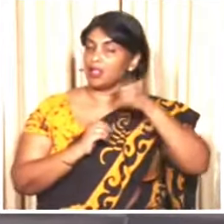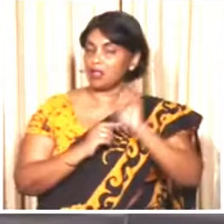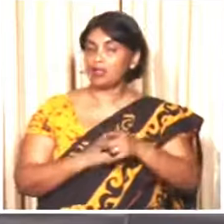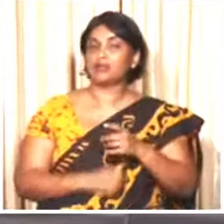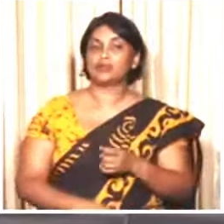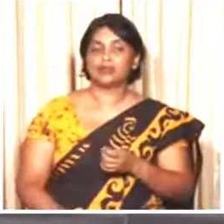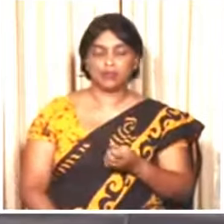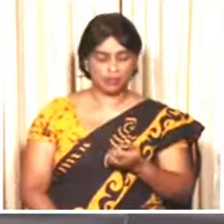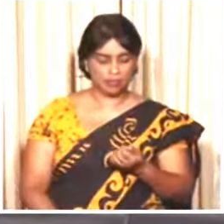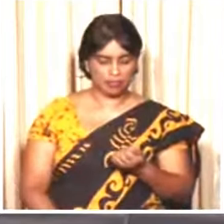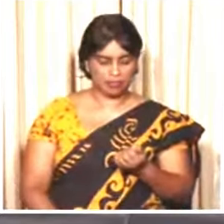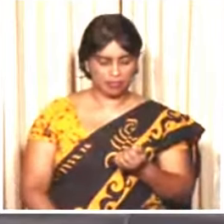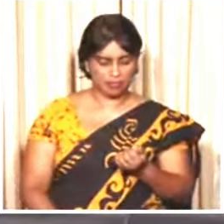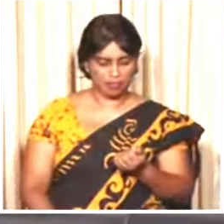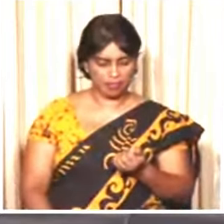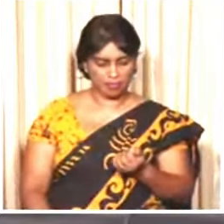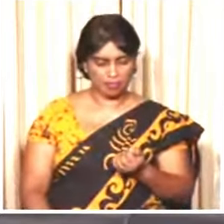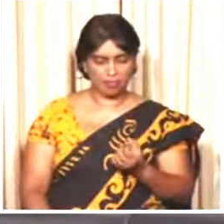තියෙන්නේ. ඔයි දැන්